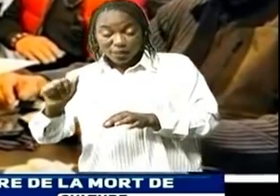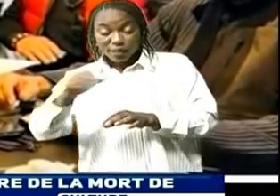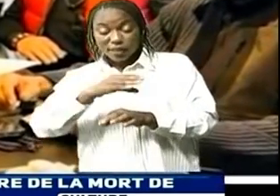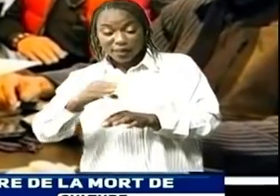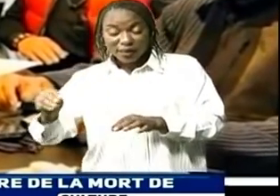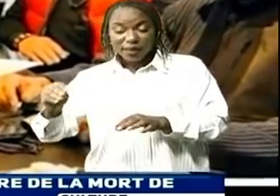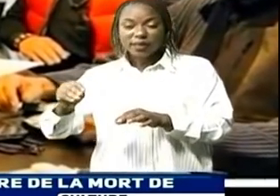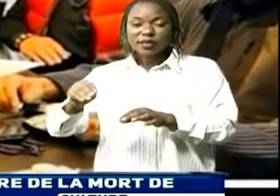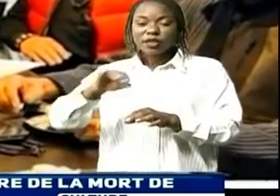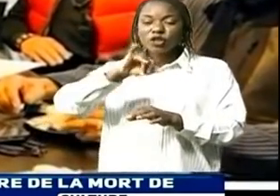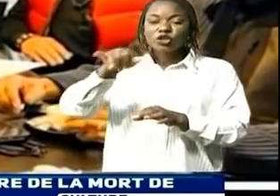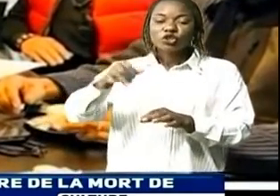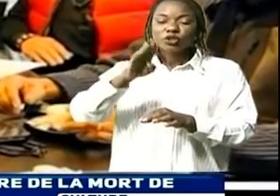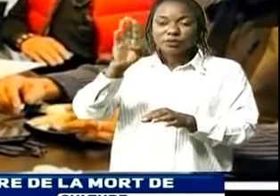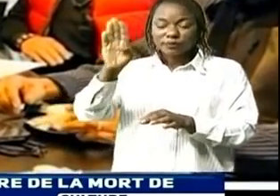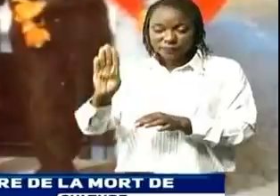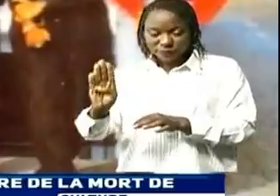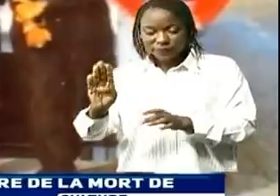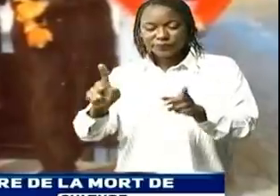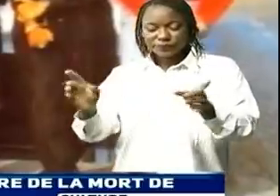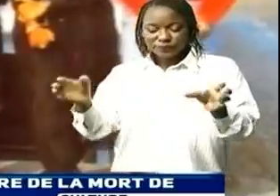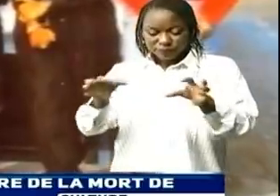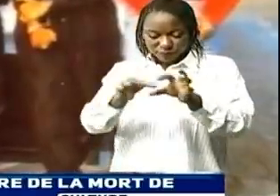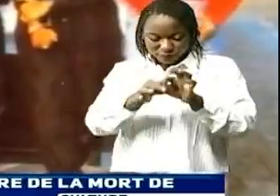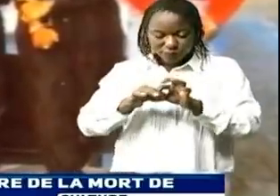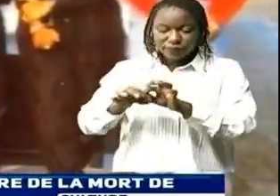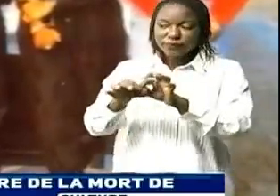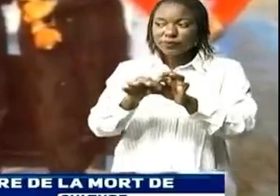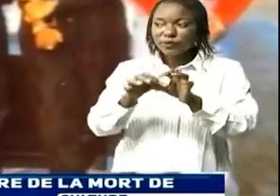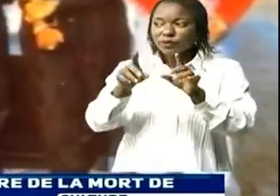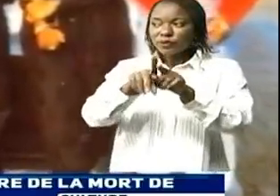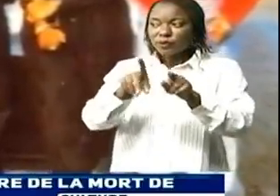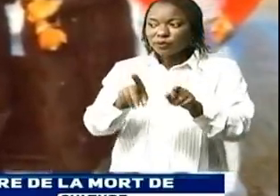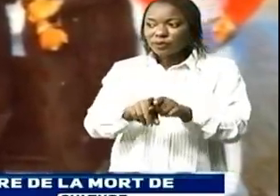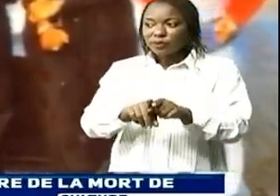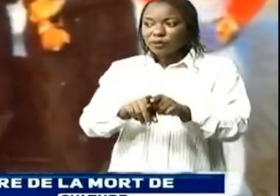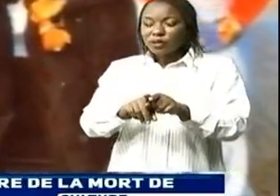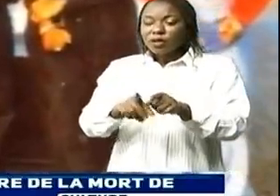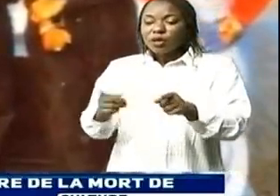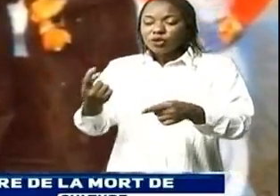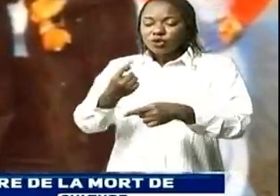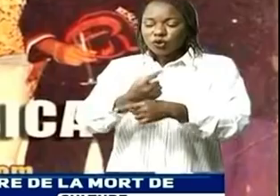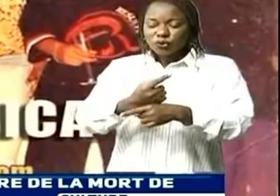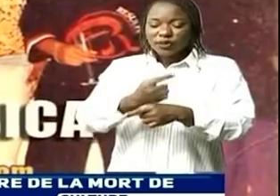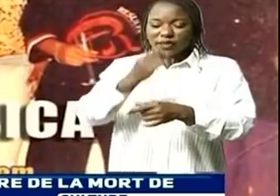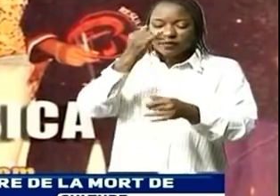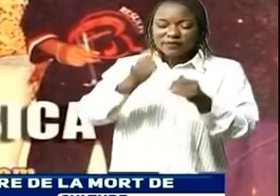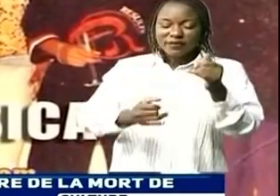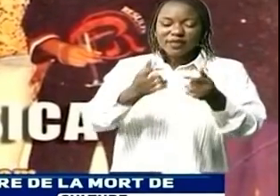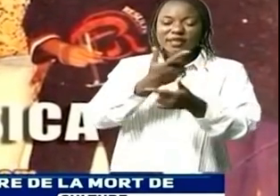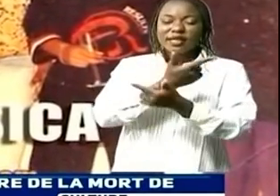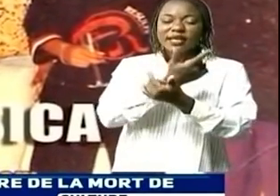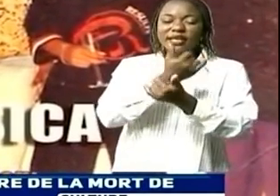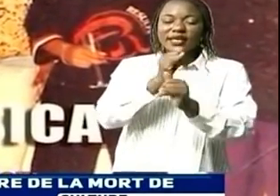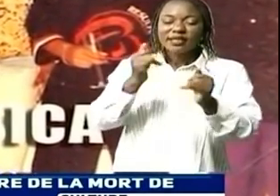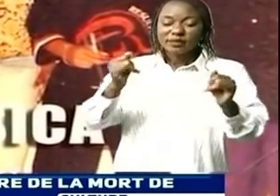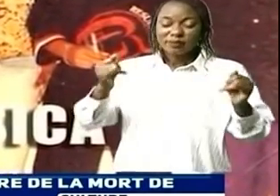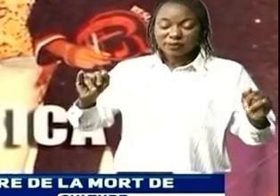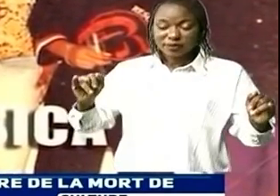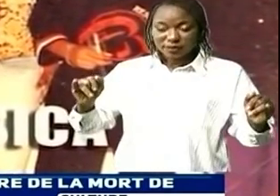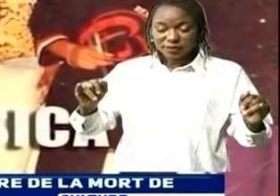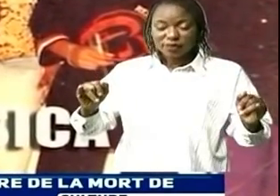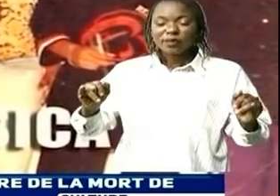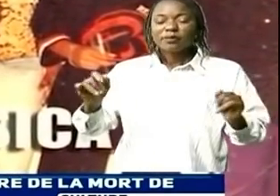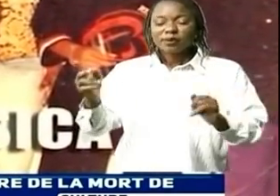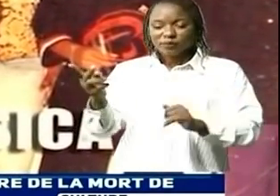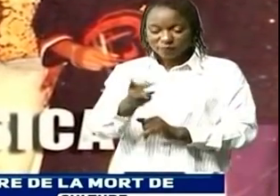a indiqué que le groupe sera de retour sur scène le 30 juin, jour de la fête de l'indépendance, au stade de Martyr de